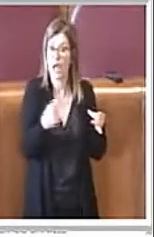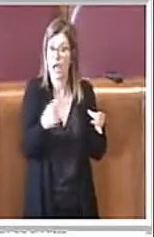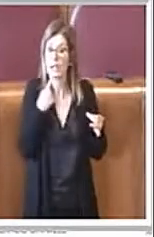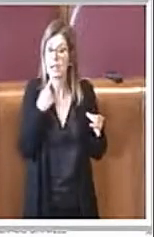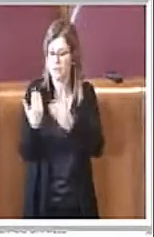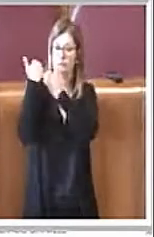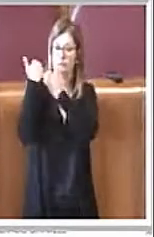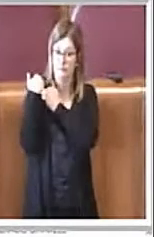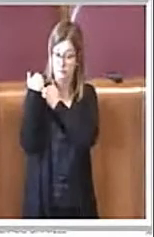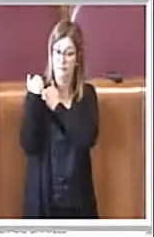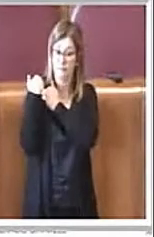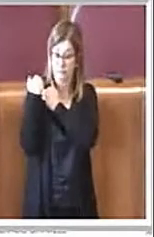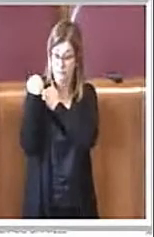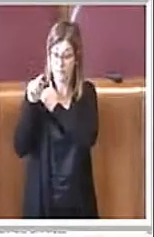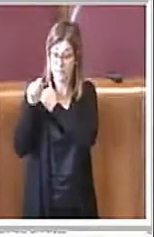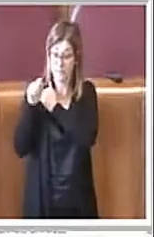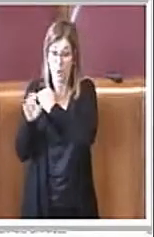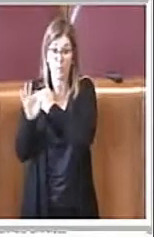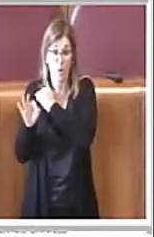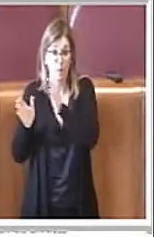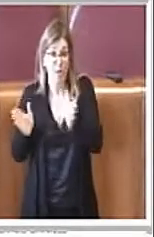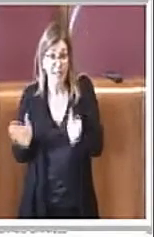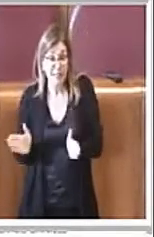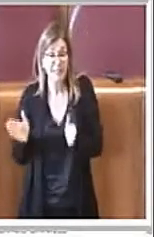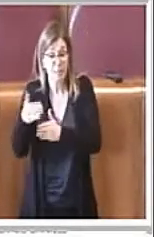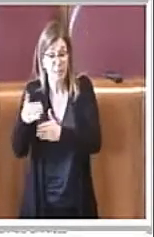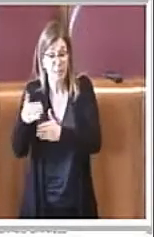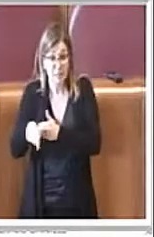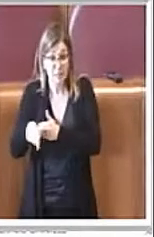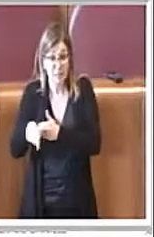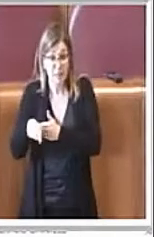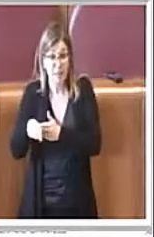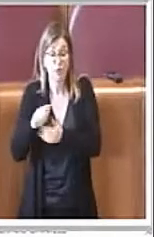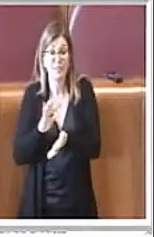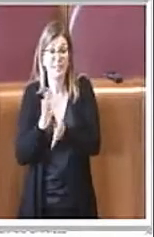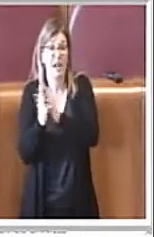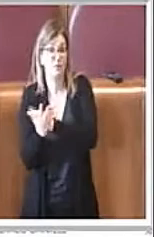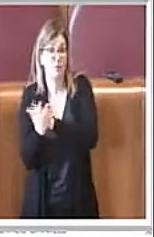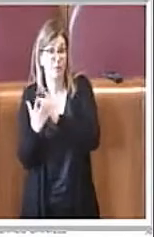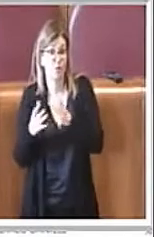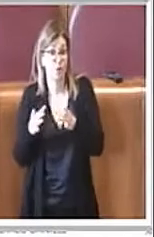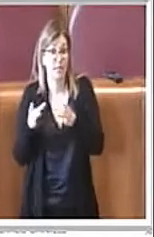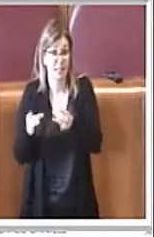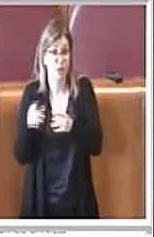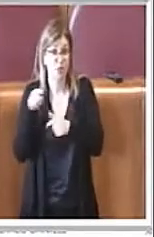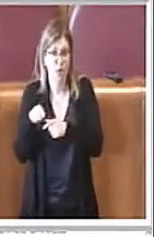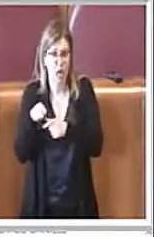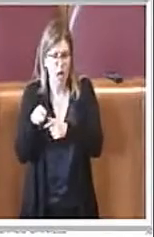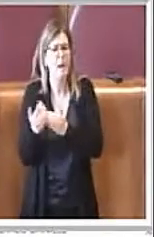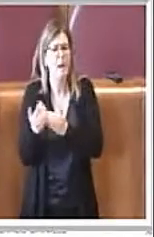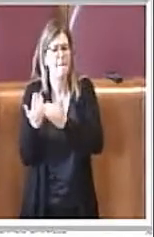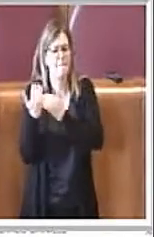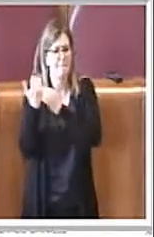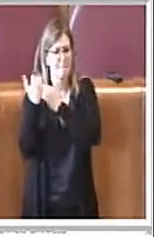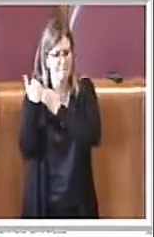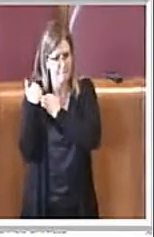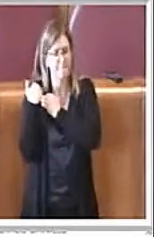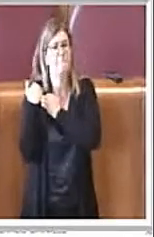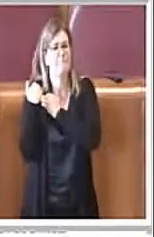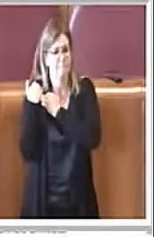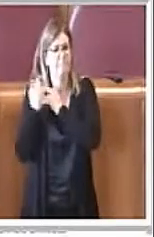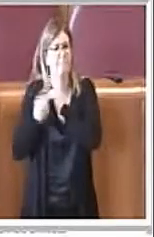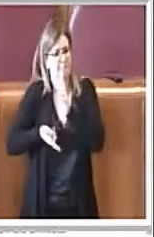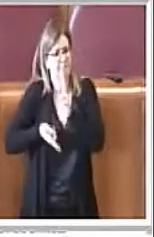al Dipartimento Trasformazione Digitale, un compito anche più